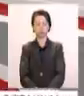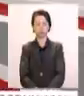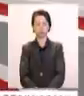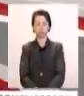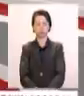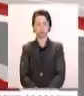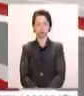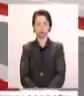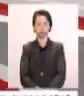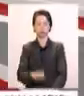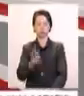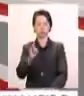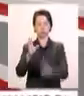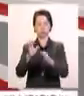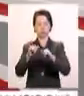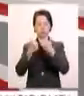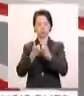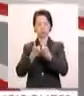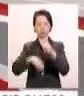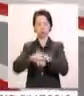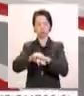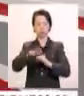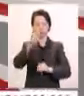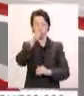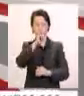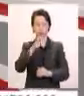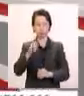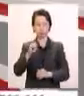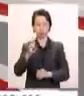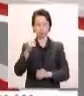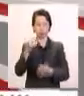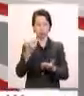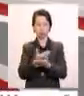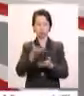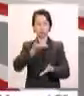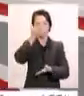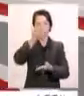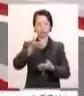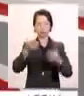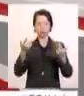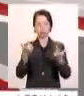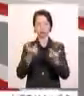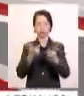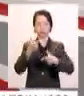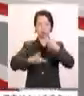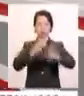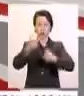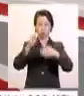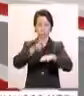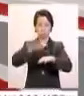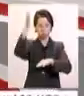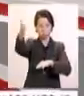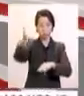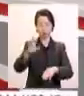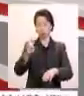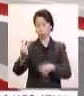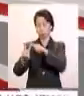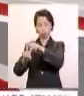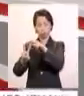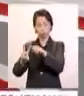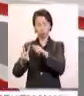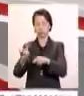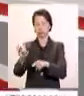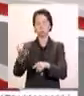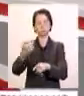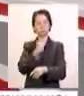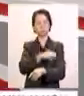8 pemain baru di Kad Persatuan Bola Sepak Melaka United Musa hari ini bagi mengharungi saingan Liga Malaysia musim depan. Dua daripadanya